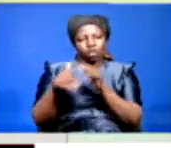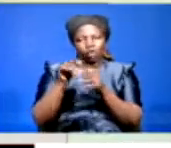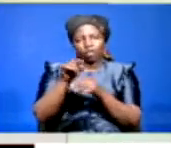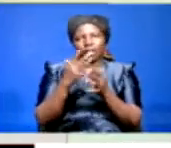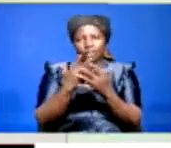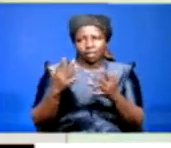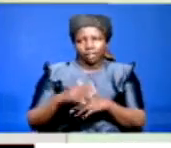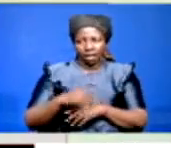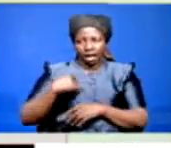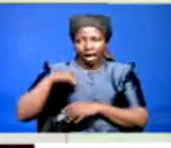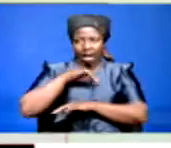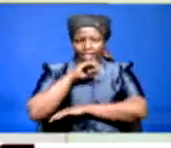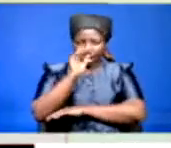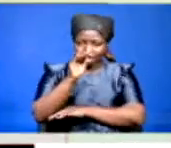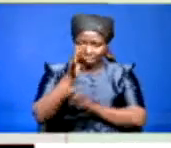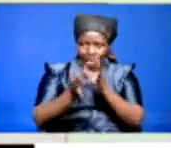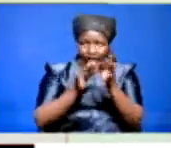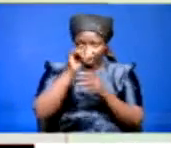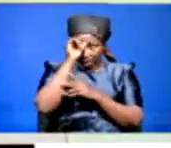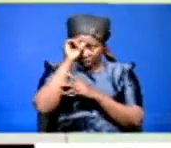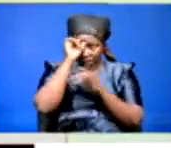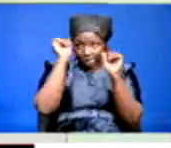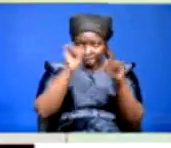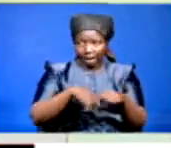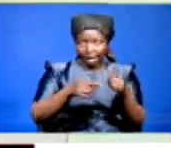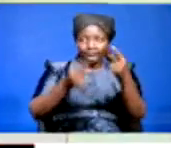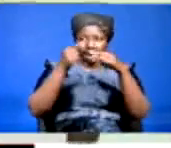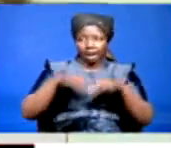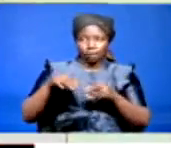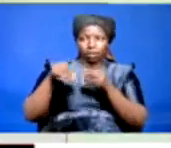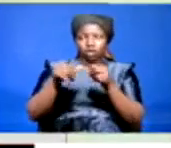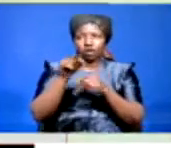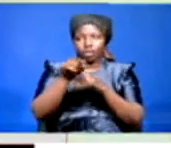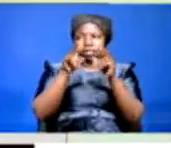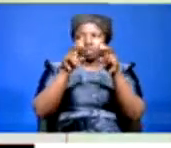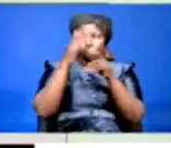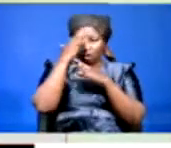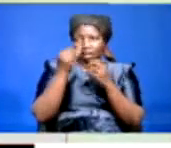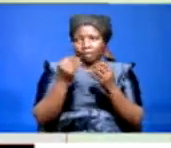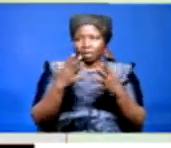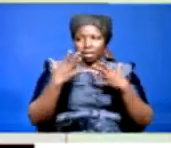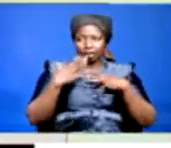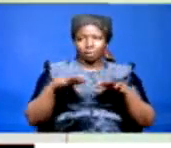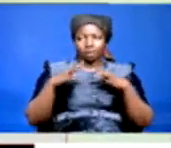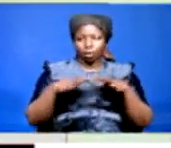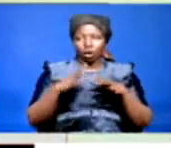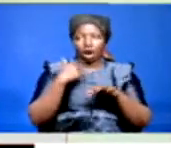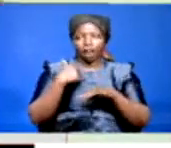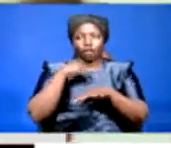serikali itaingia zaidi kushughulikia hili swala, kwa sababu watu wengi wamepata hizi nafasi